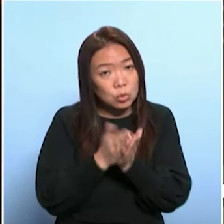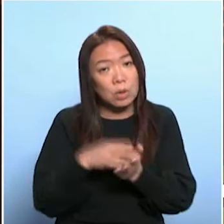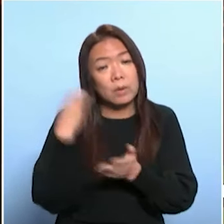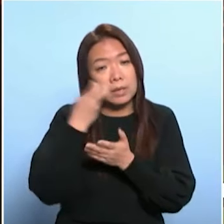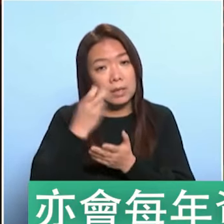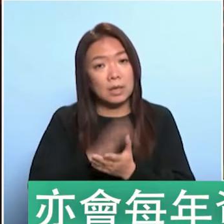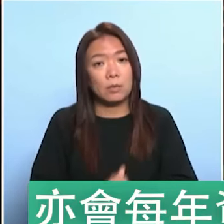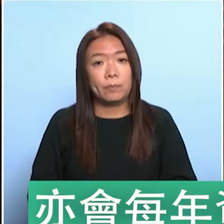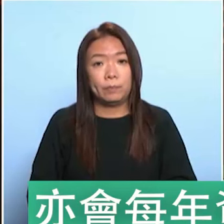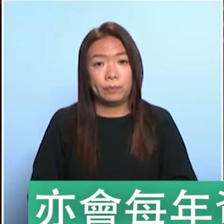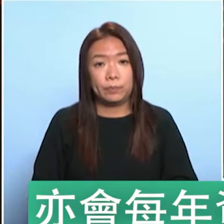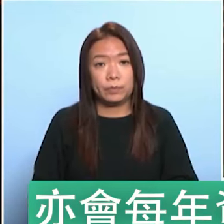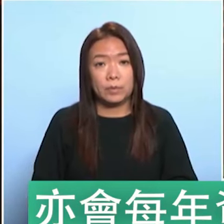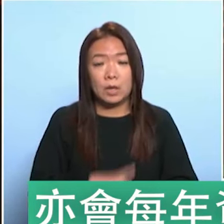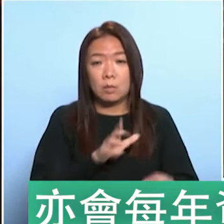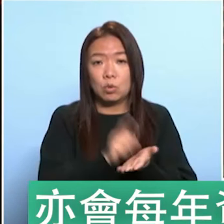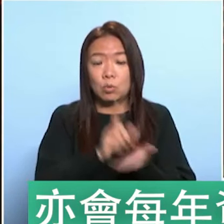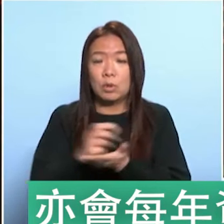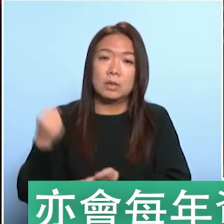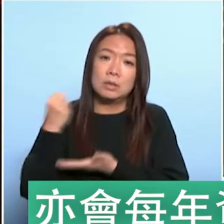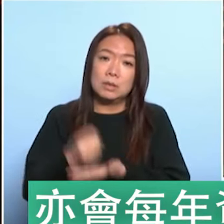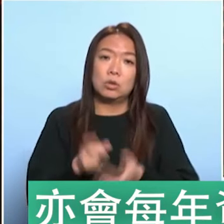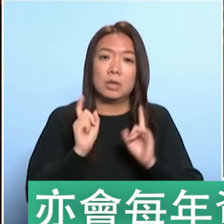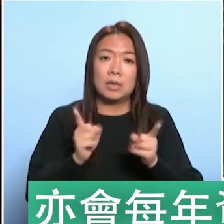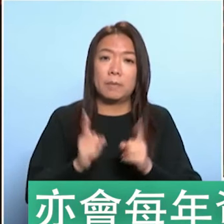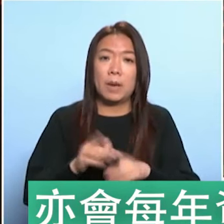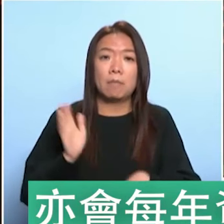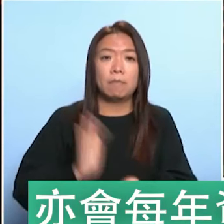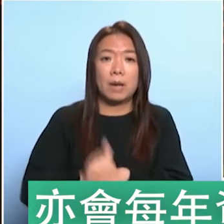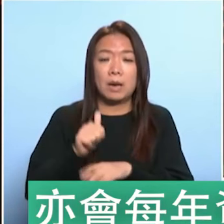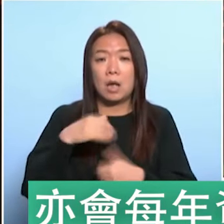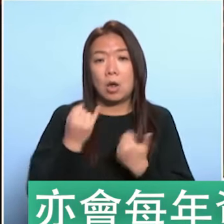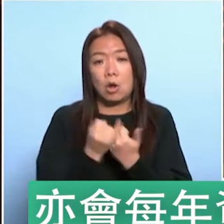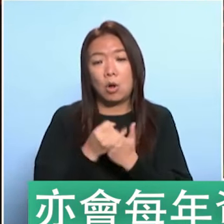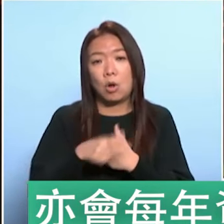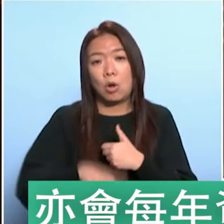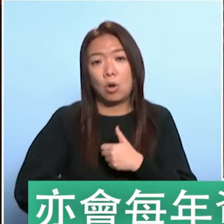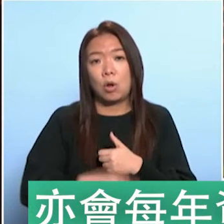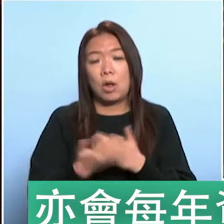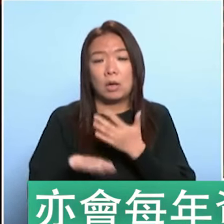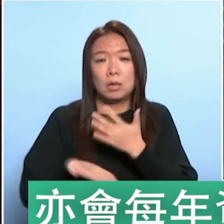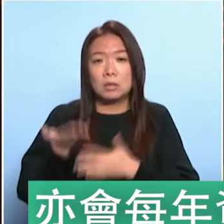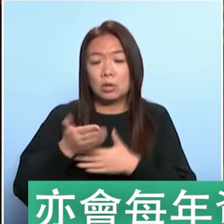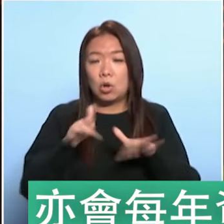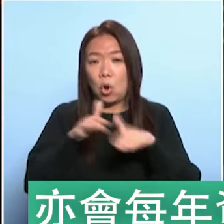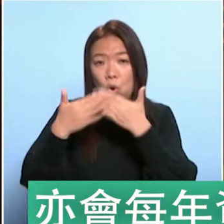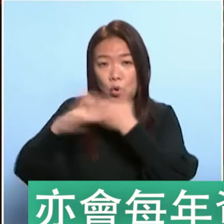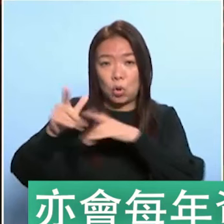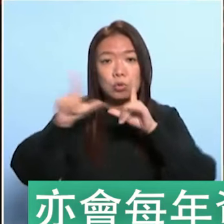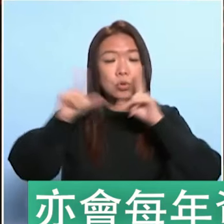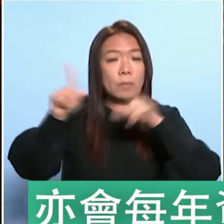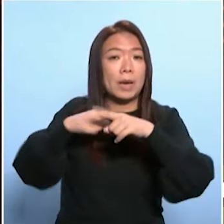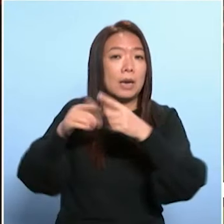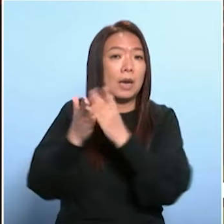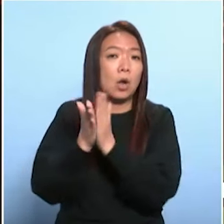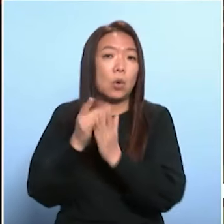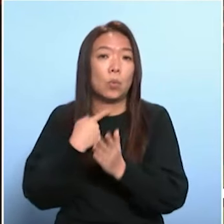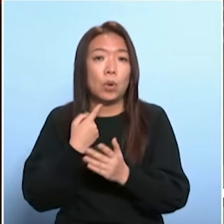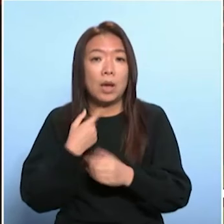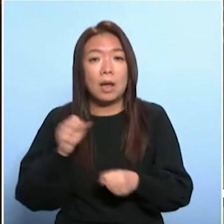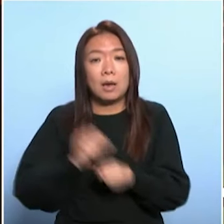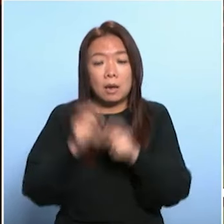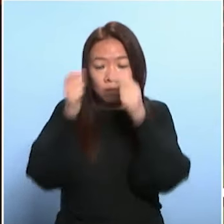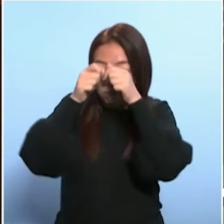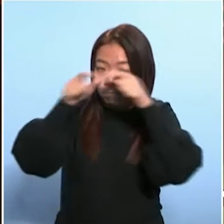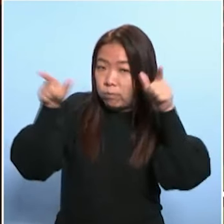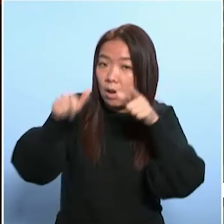行研究，亦都會每年資助100名優秀本地學生升讀境外知名大學，擴闊本